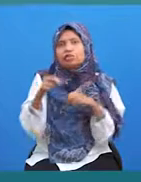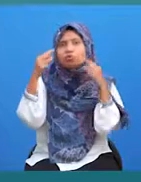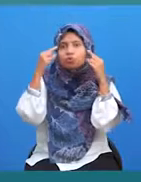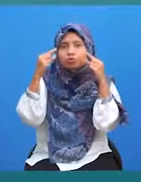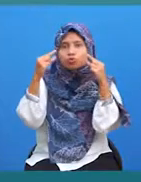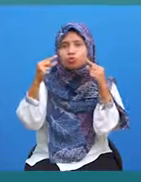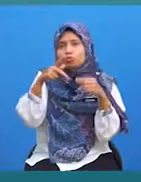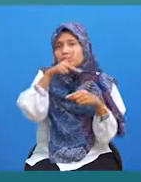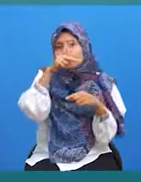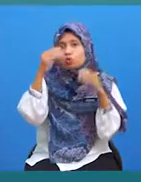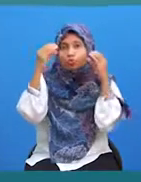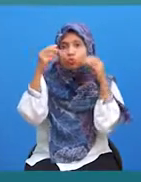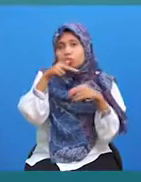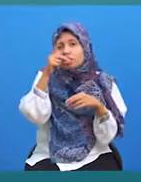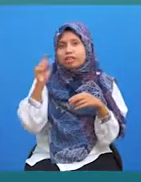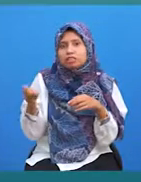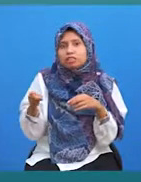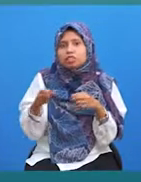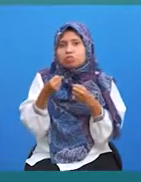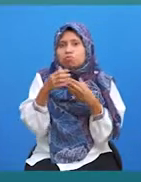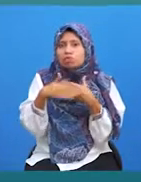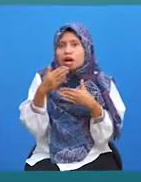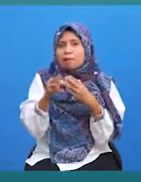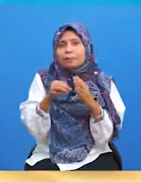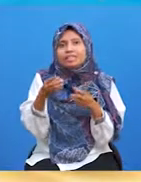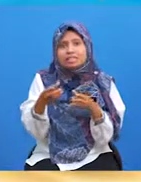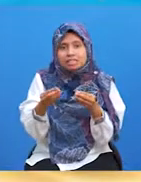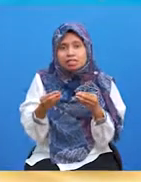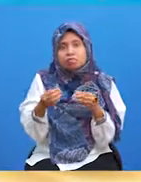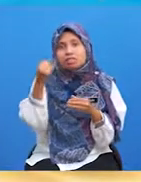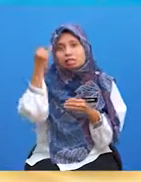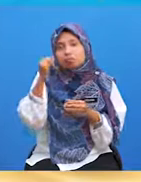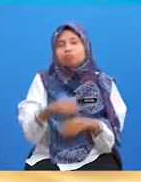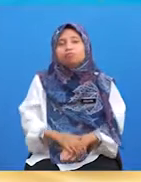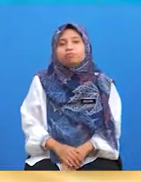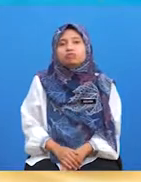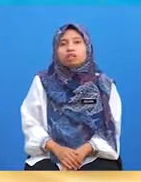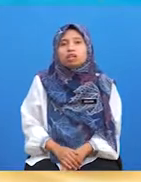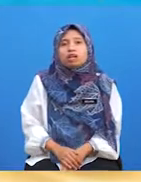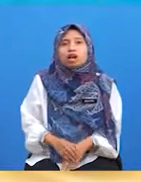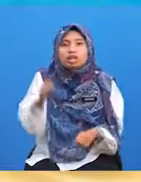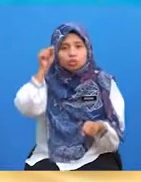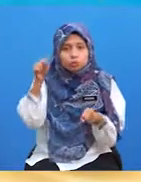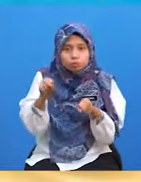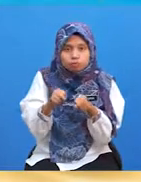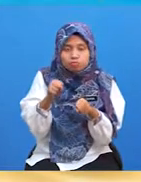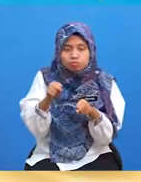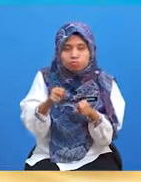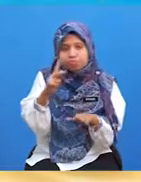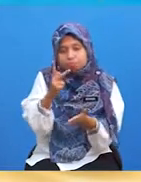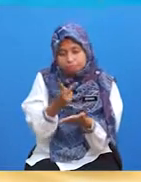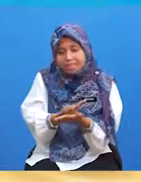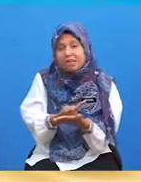dia mudah menerima ilmu yang diajar. Peribahasa yang sesuai untuk ayat ini